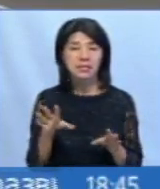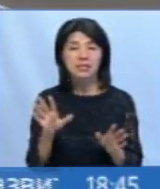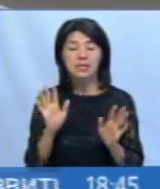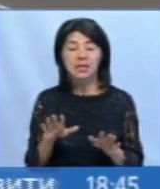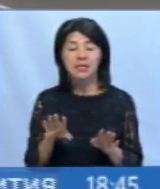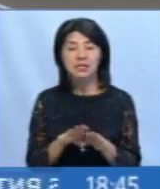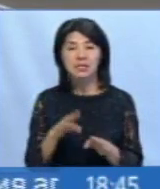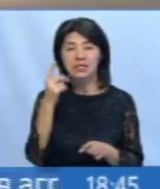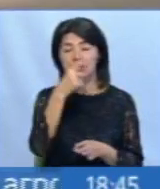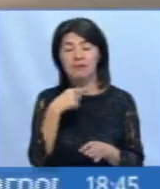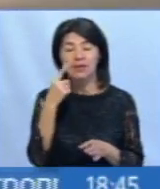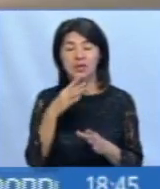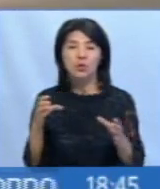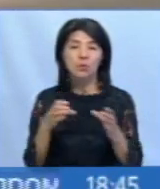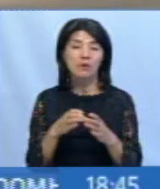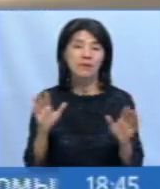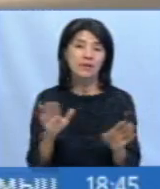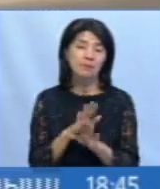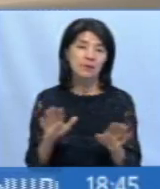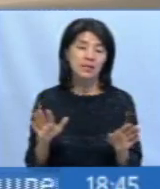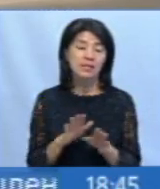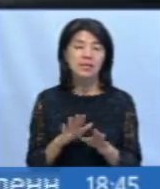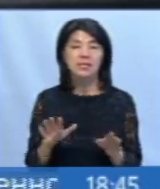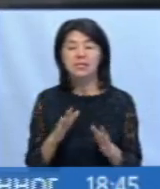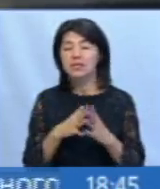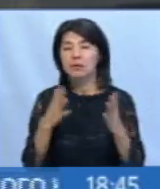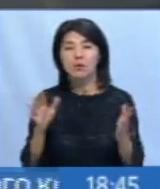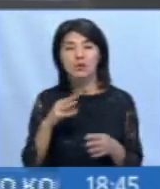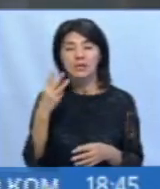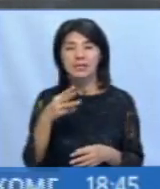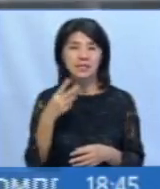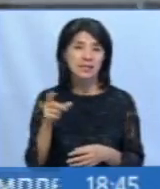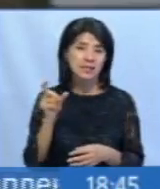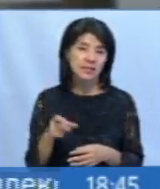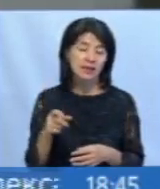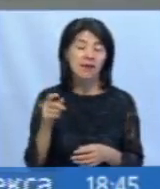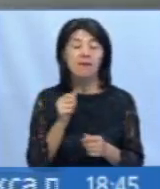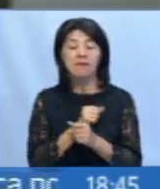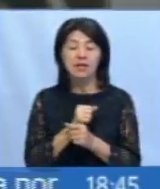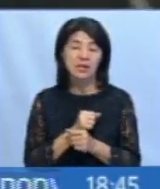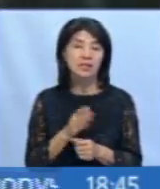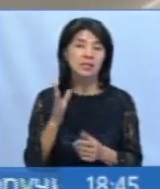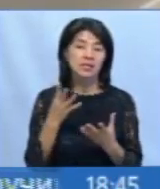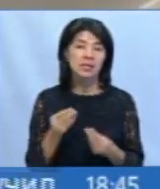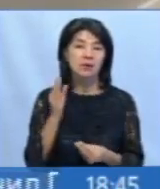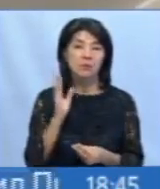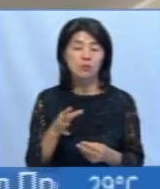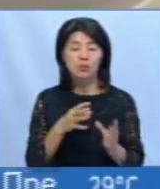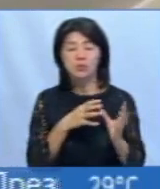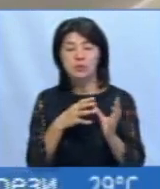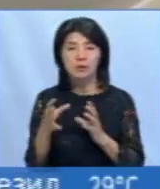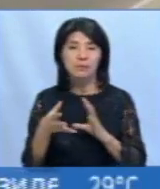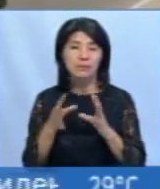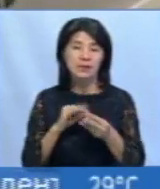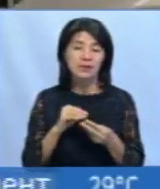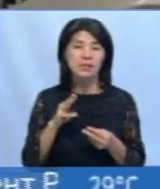индивидуально-групповые репетиции, не более 30 человек. В выходные дни теперь будет курсировать общественный транспорт. Но, как отметил главный санврач региона, в случае